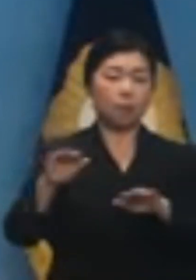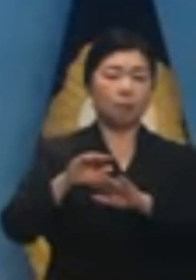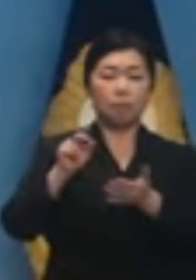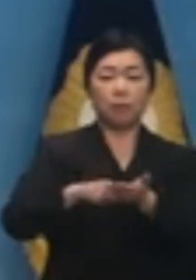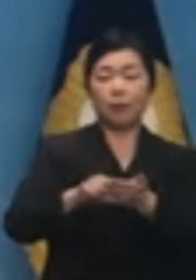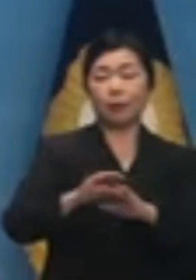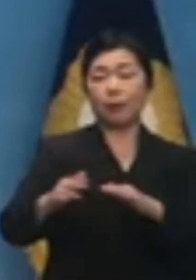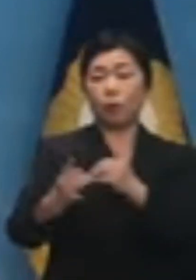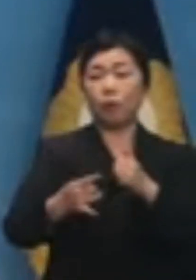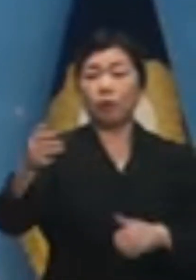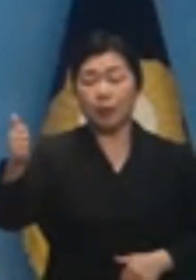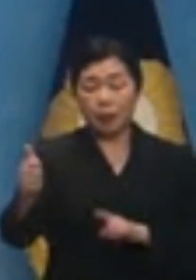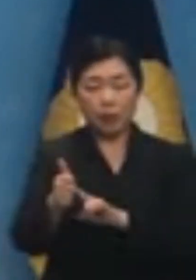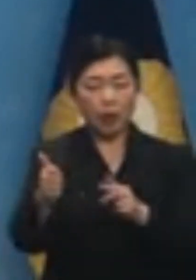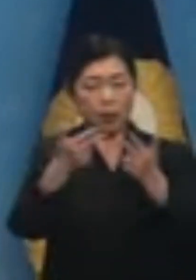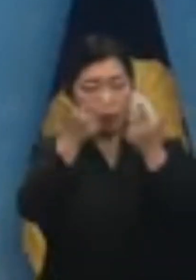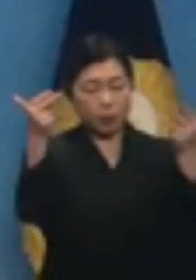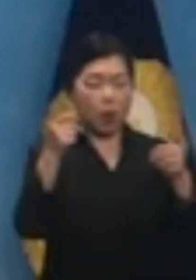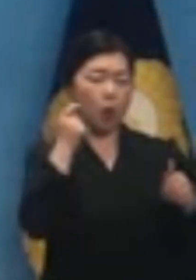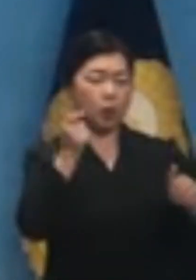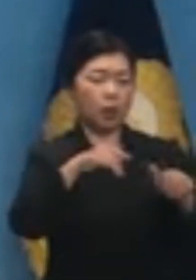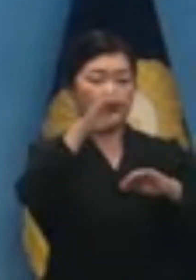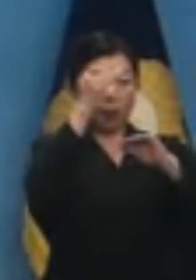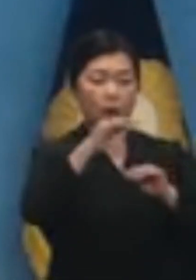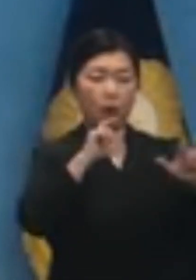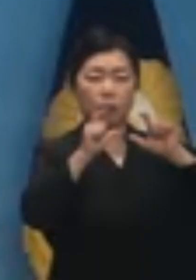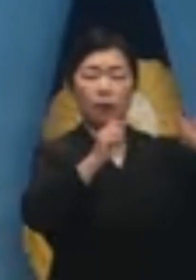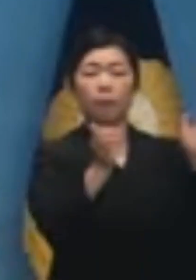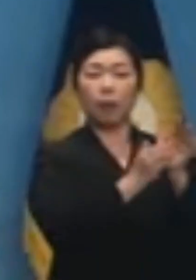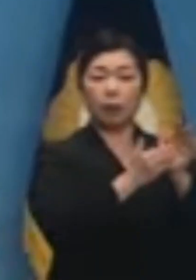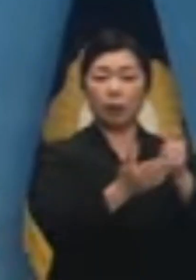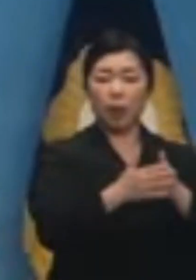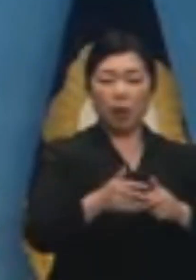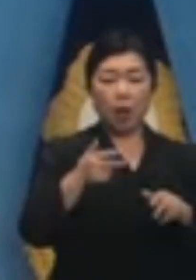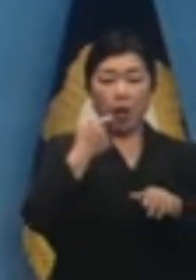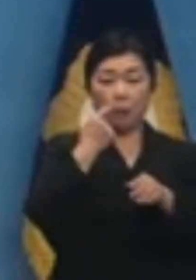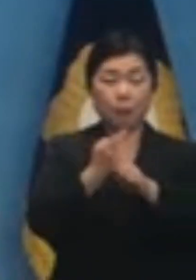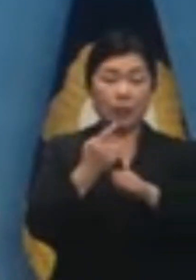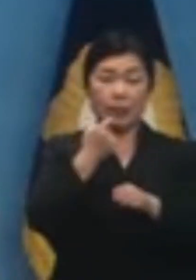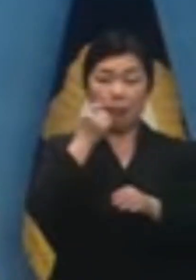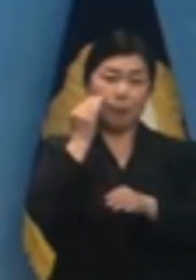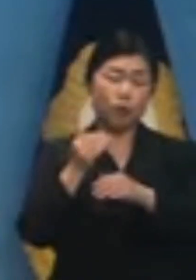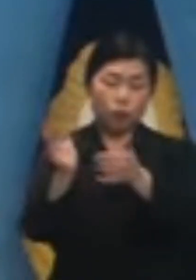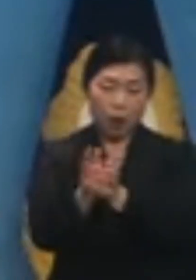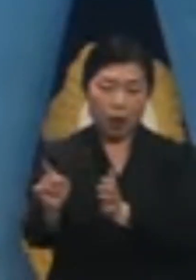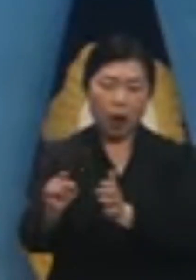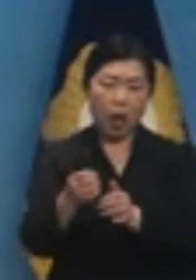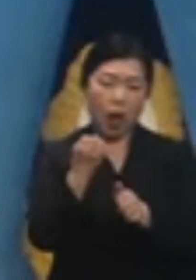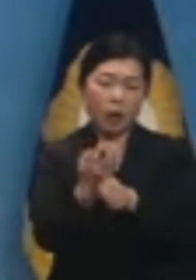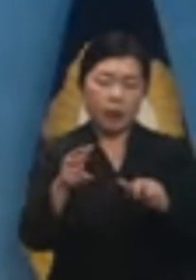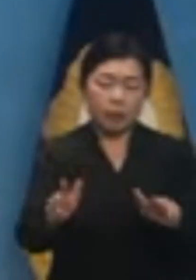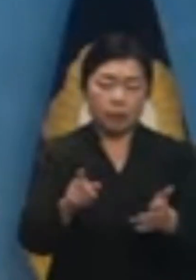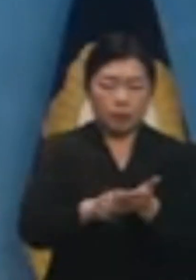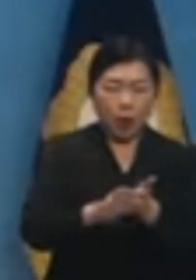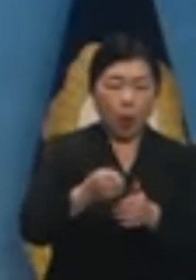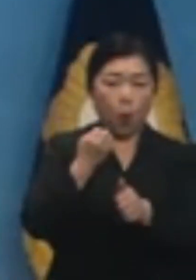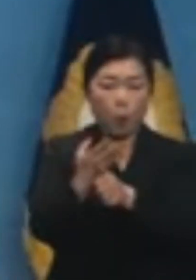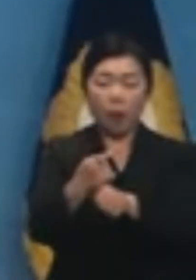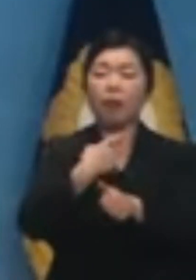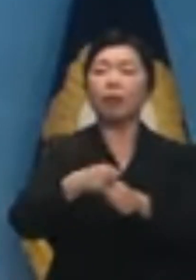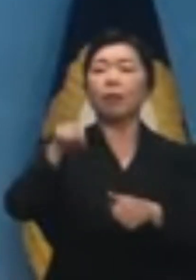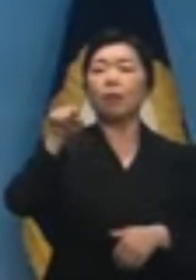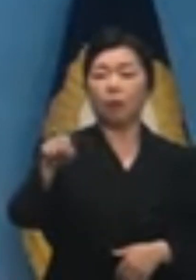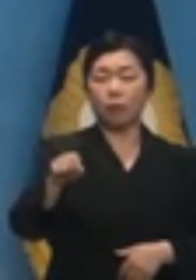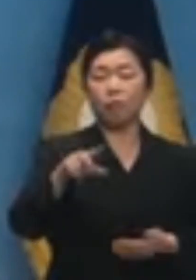대상 허위사실을 유포한 것에 대해 민주당이 이렇게 또 고발을 바로 하는 건 이게 정말 내로남불의 전형 아닌가 이런 생각이